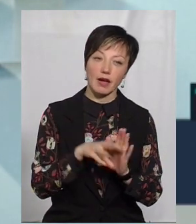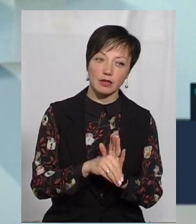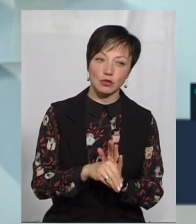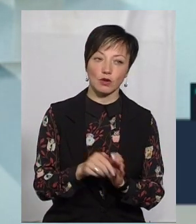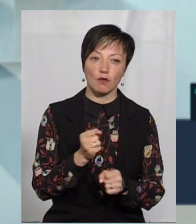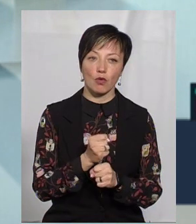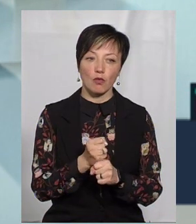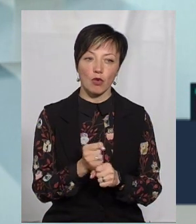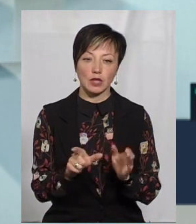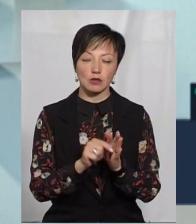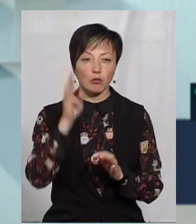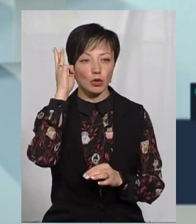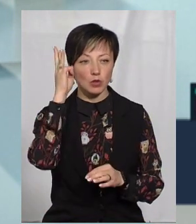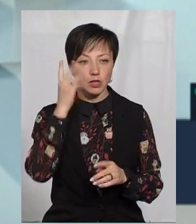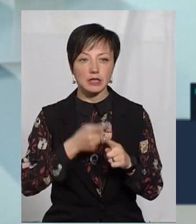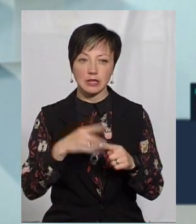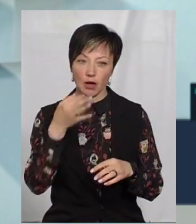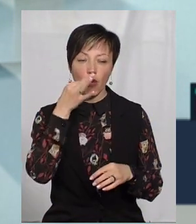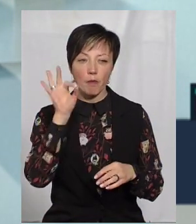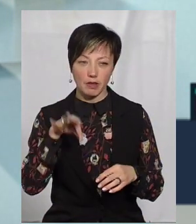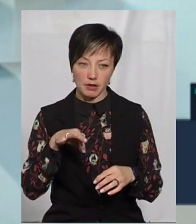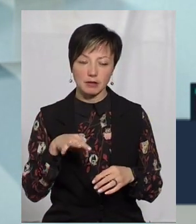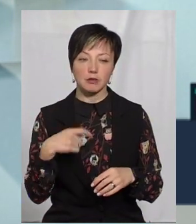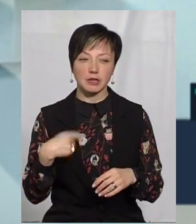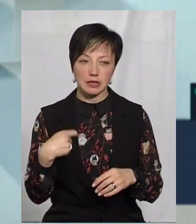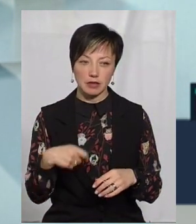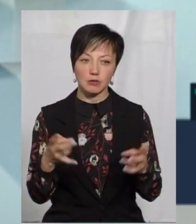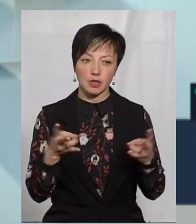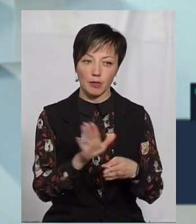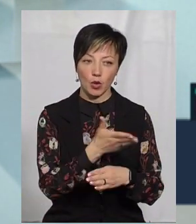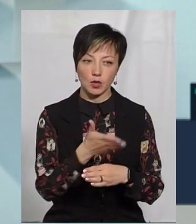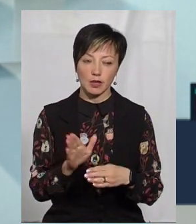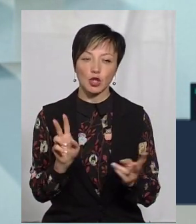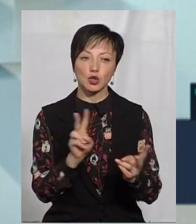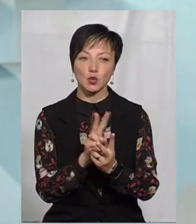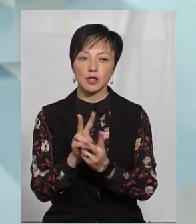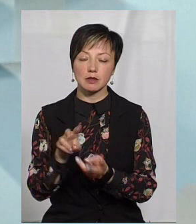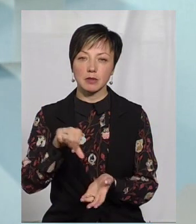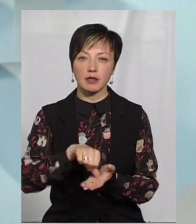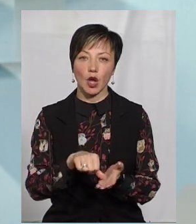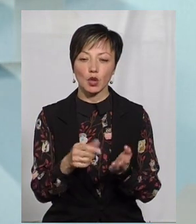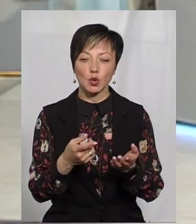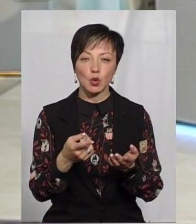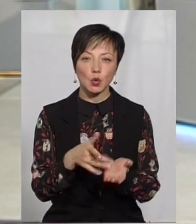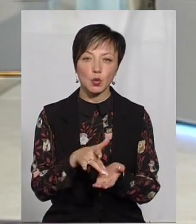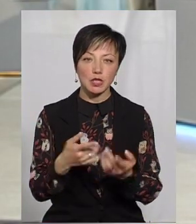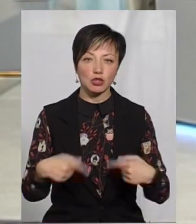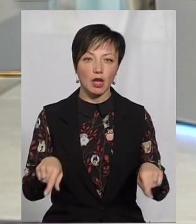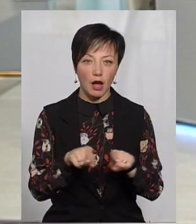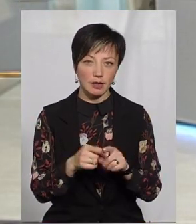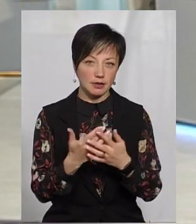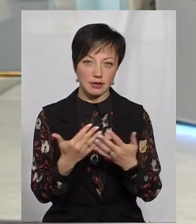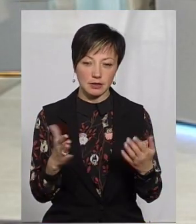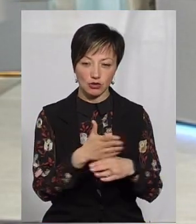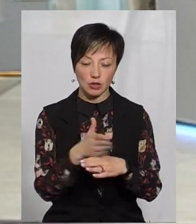там робота з посольствами, це вже компетенції президента. Тобто тут потрібно розділятися. Зустріч із представниками туристичної галузі з